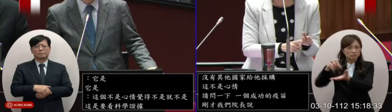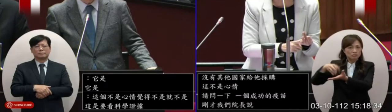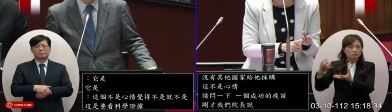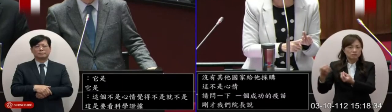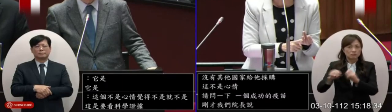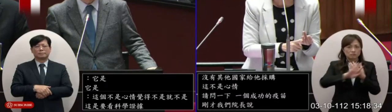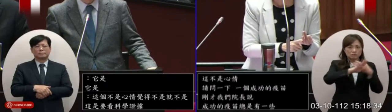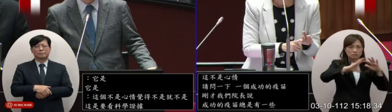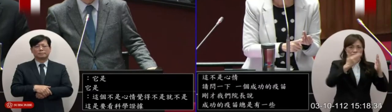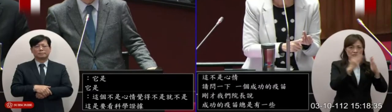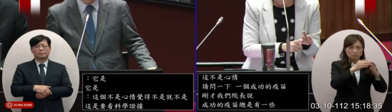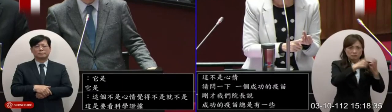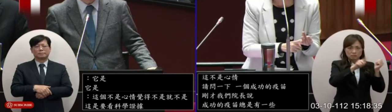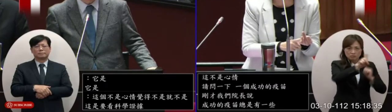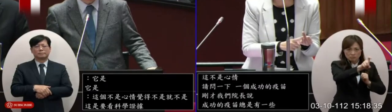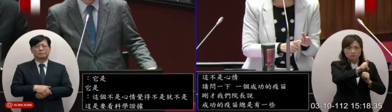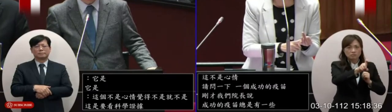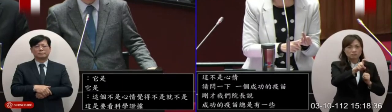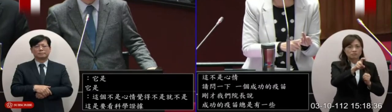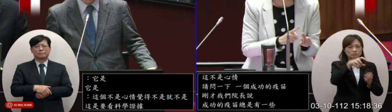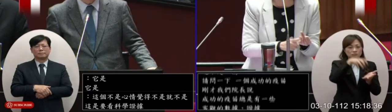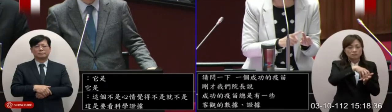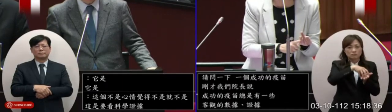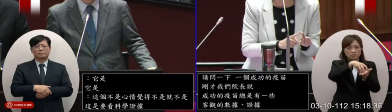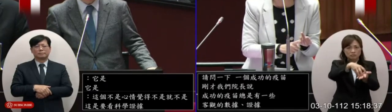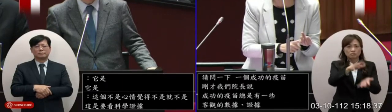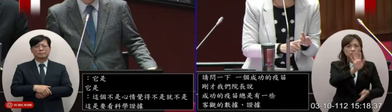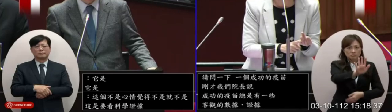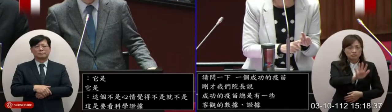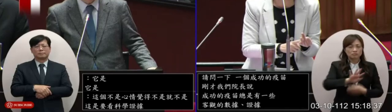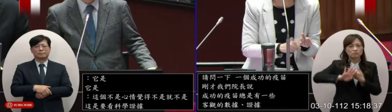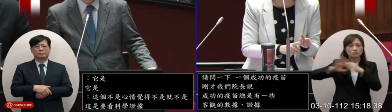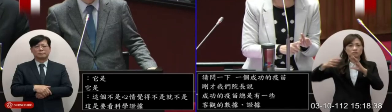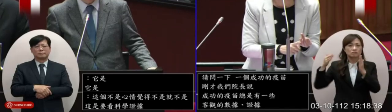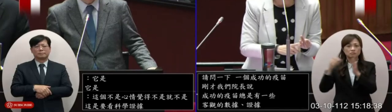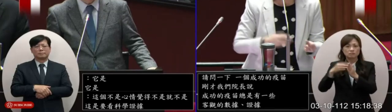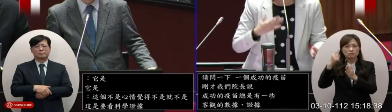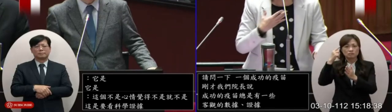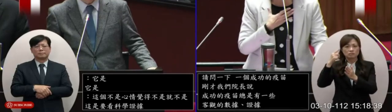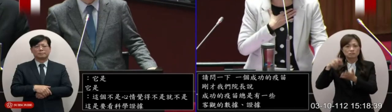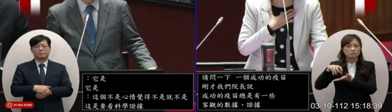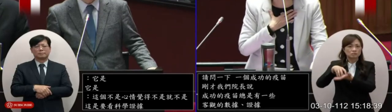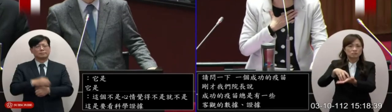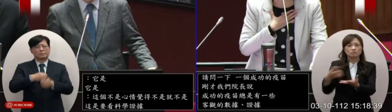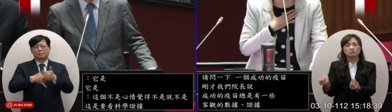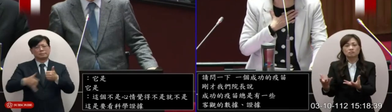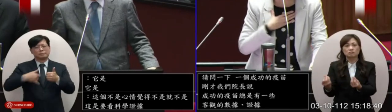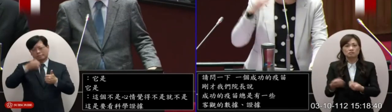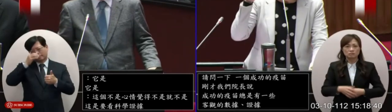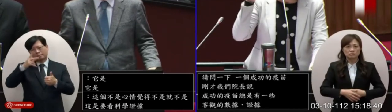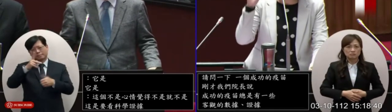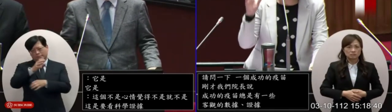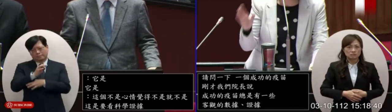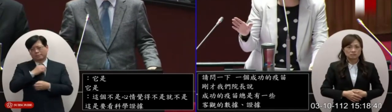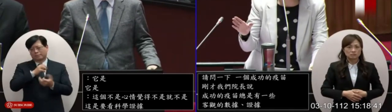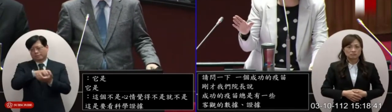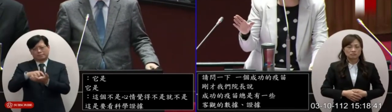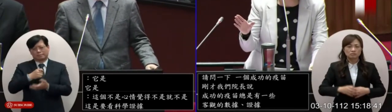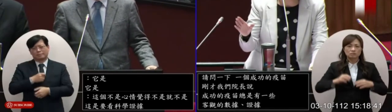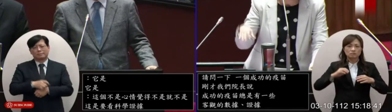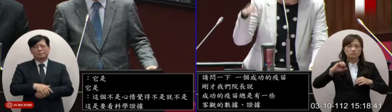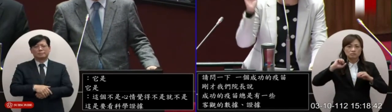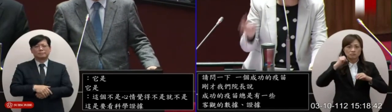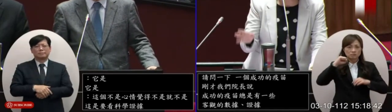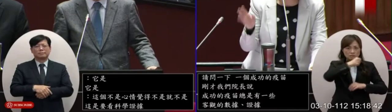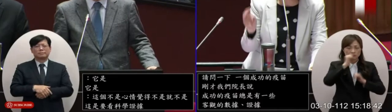认证它，其他的国家通通不认证。的高端，我们的人国民要出国的